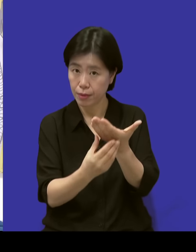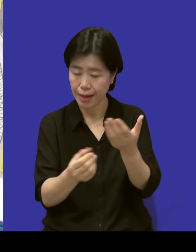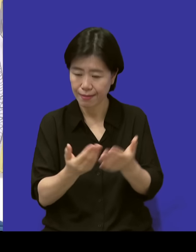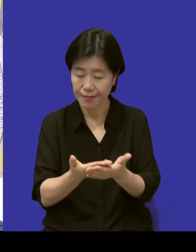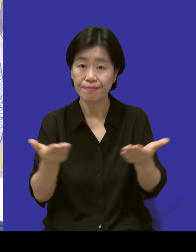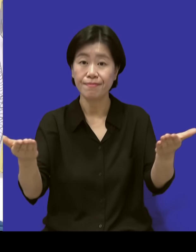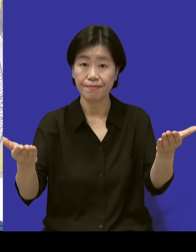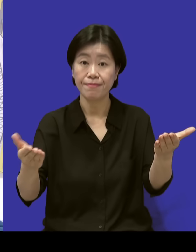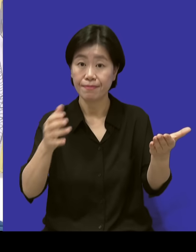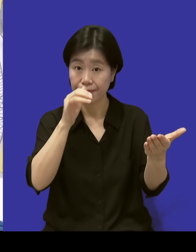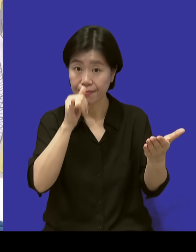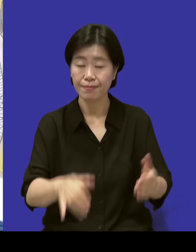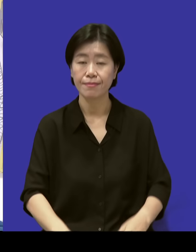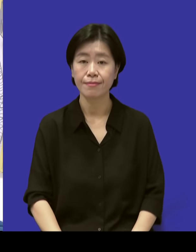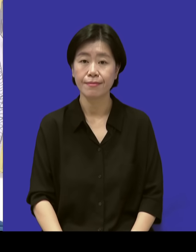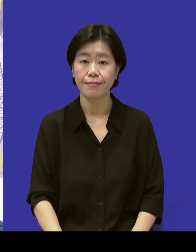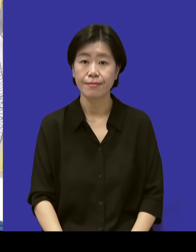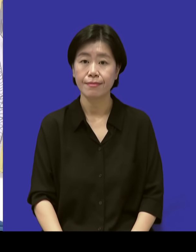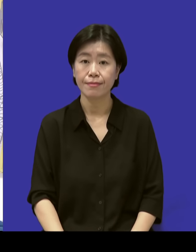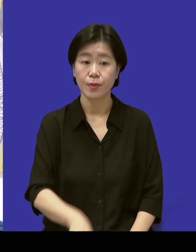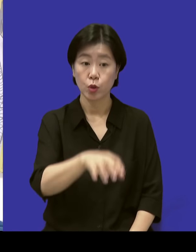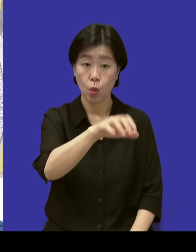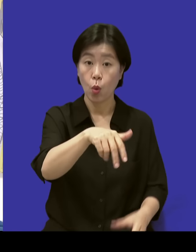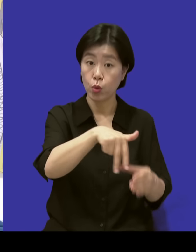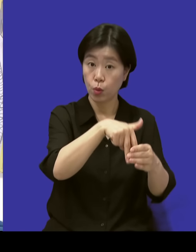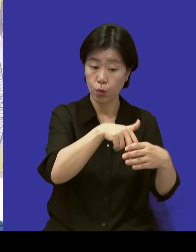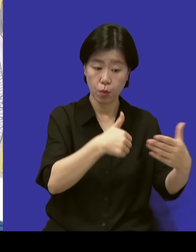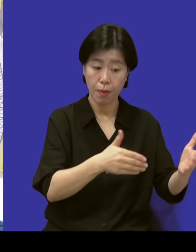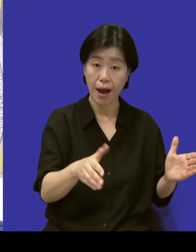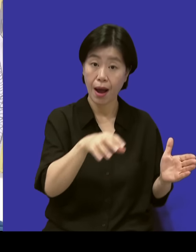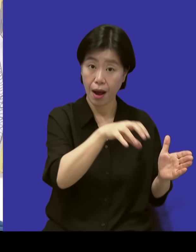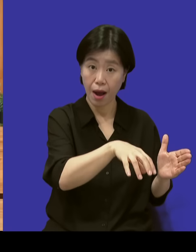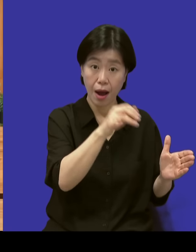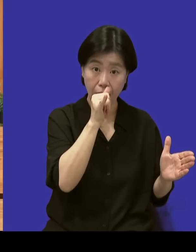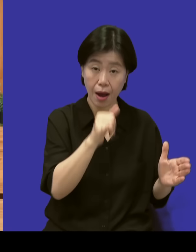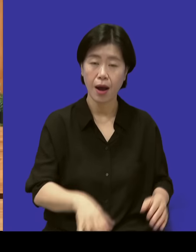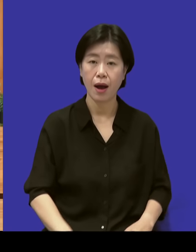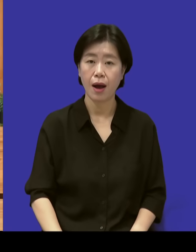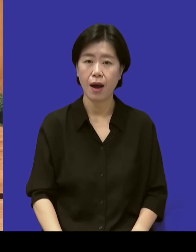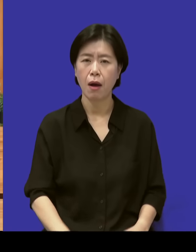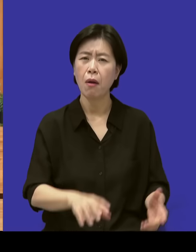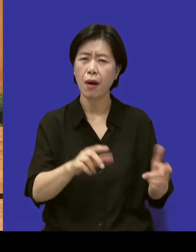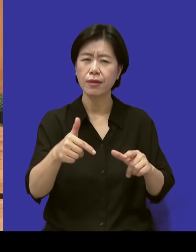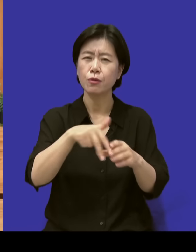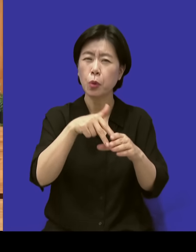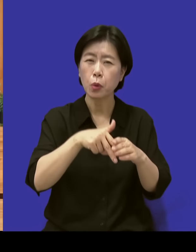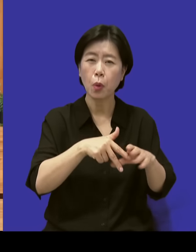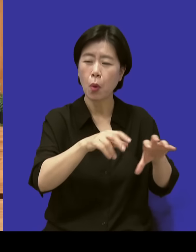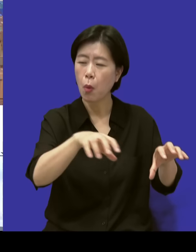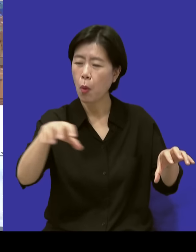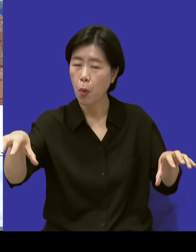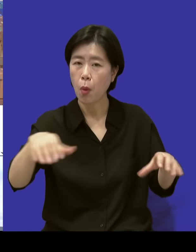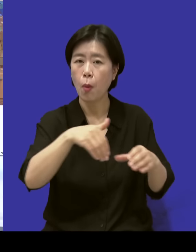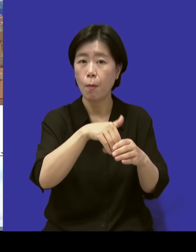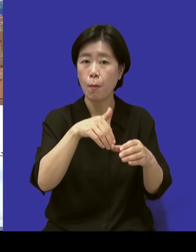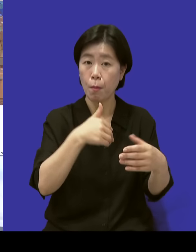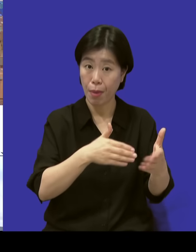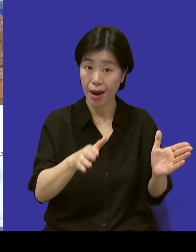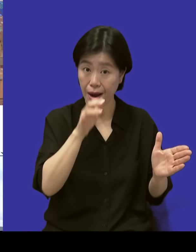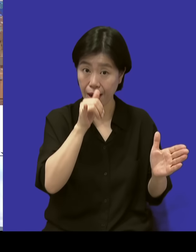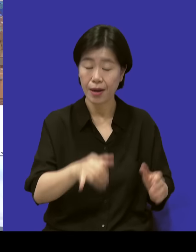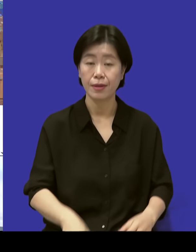그 당시 청송교에서 종교방이 있었어요. 종교방. 예. 기독교방도 있었고 불교방도 있었고 예. 천주교방도 있었는데 종교방에다가 이제